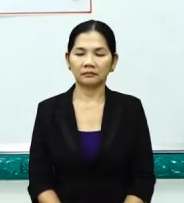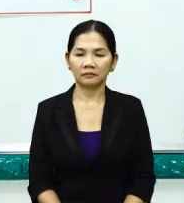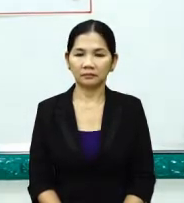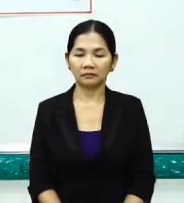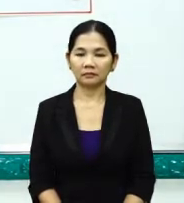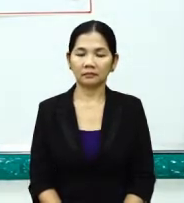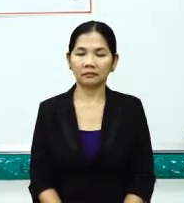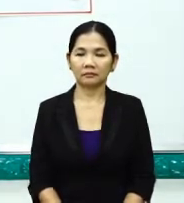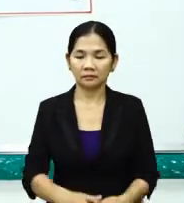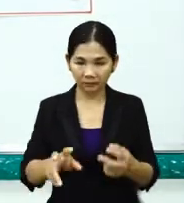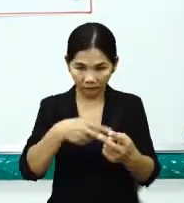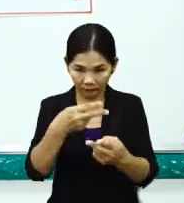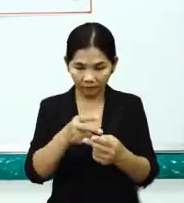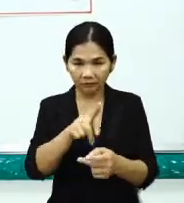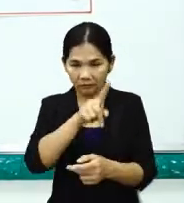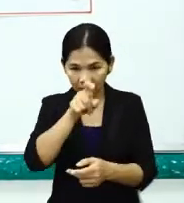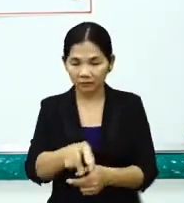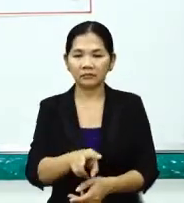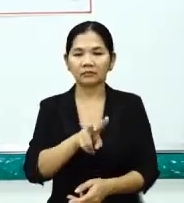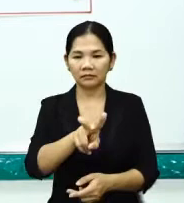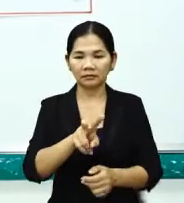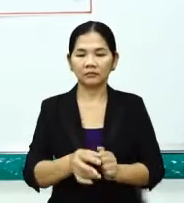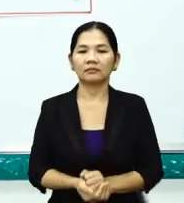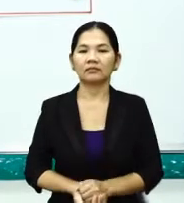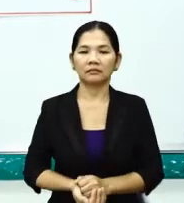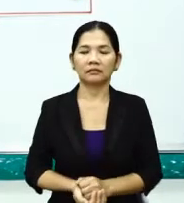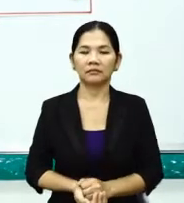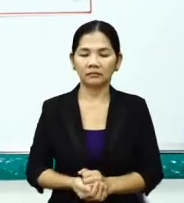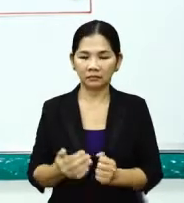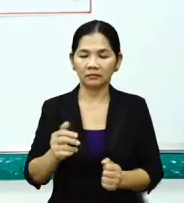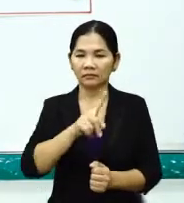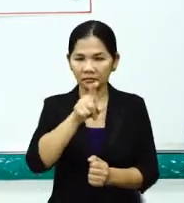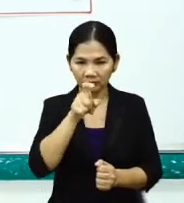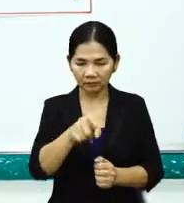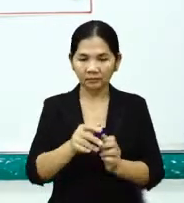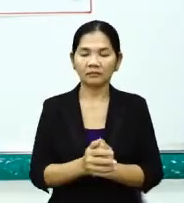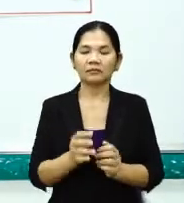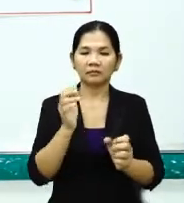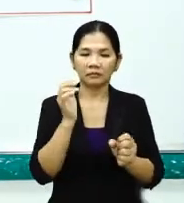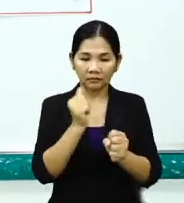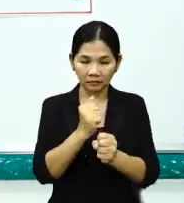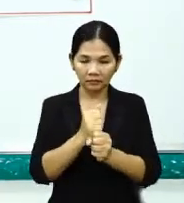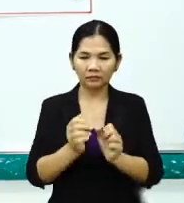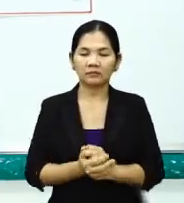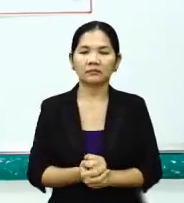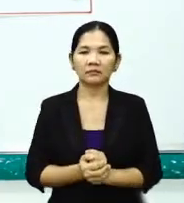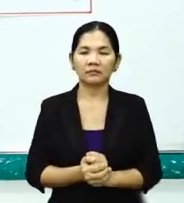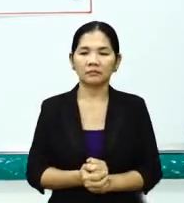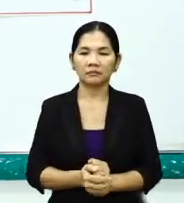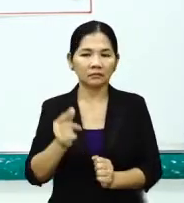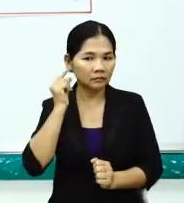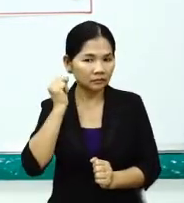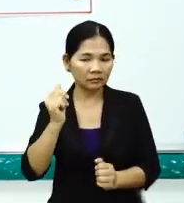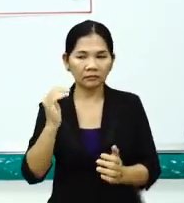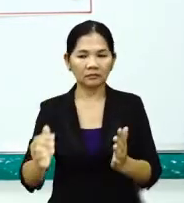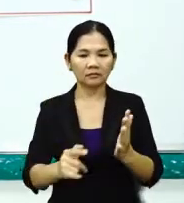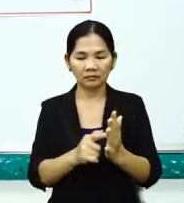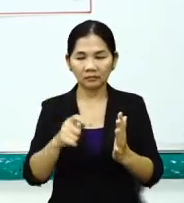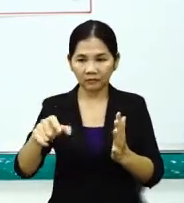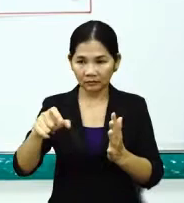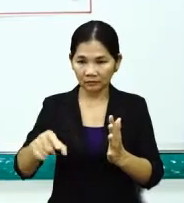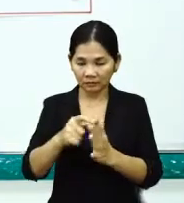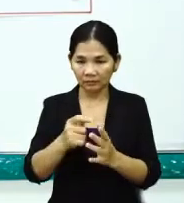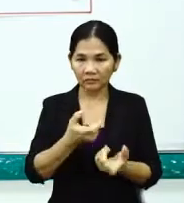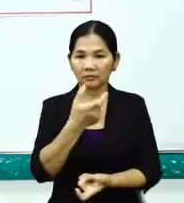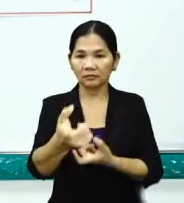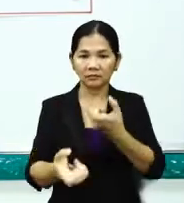chà nít chia chùm lái này xâm nô tiền phí là bỏ dường ta chắc xâm nô tìm mối kia sốt hà ta mà đai xa phì lụa vấy nơi